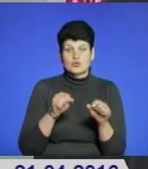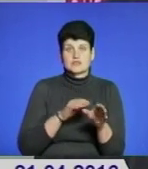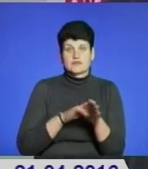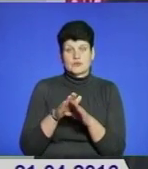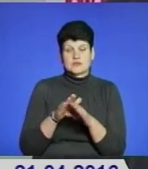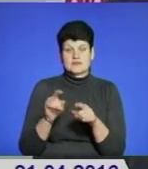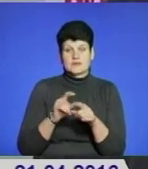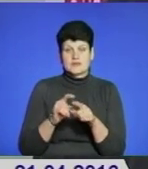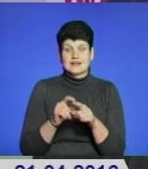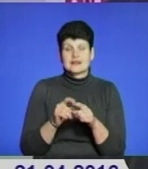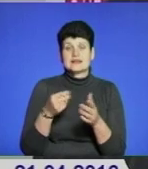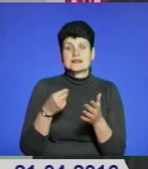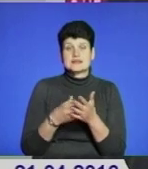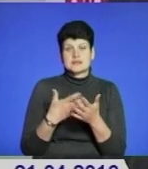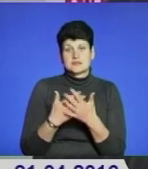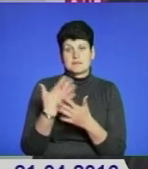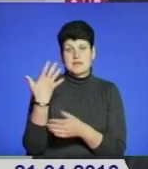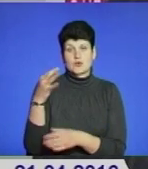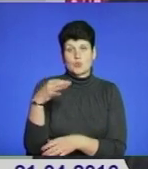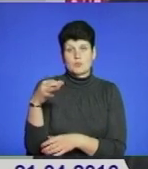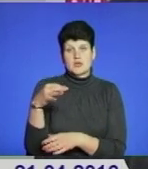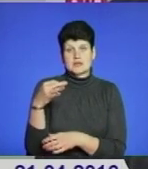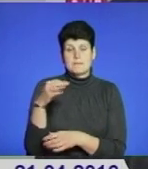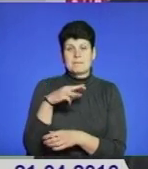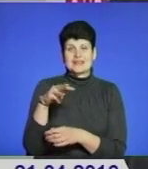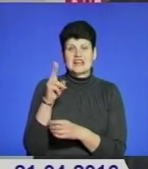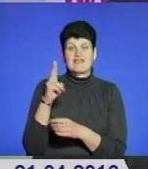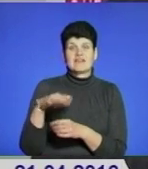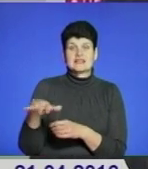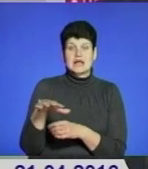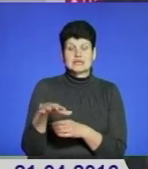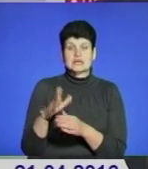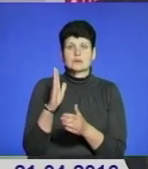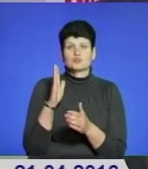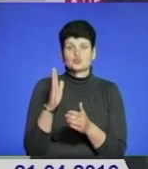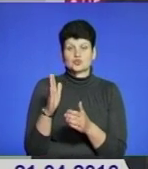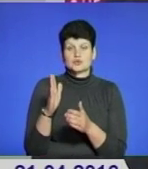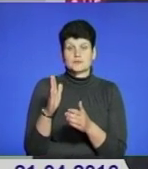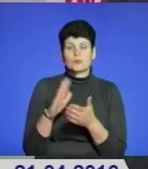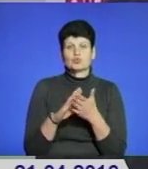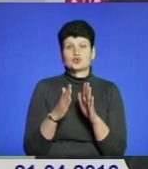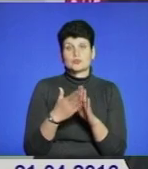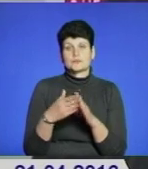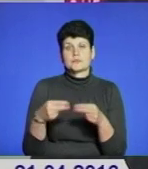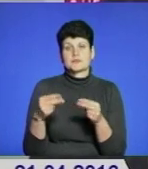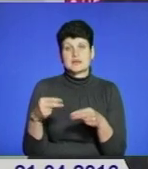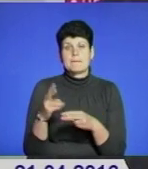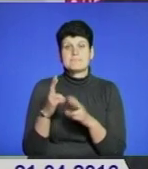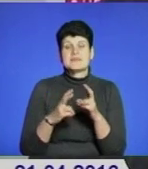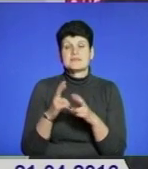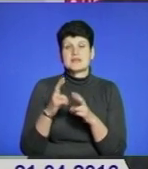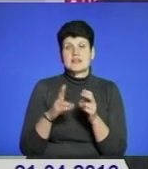зварочний. Тариф на сьогоднішній день біля 5 копійок з метр квадратного, який буде по договору укладатися з підприємствами,